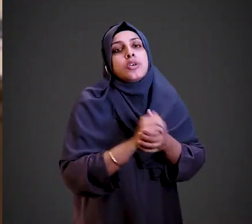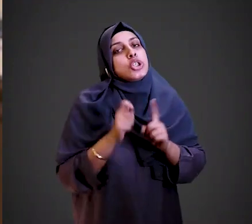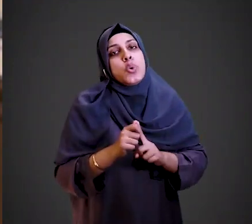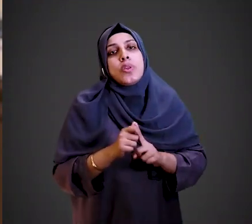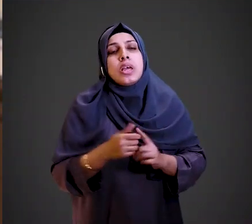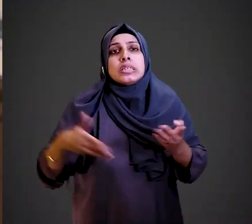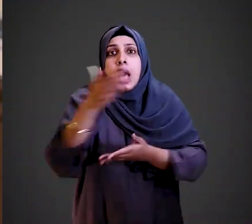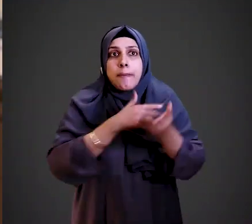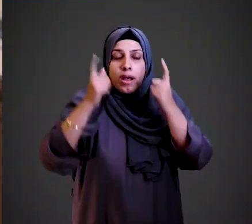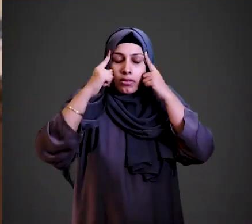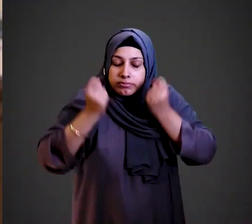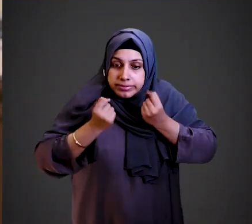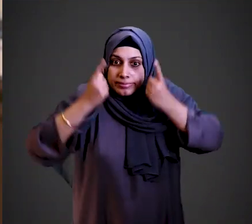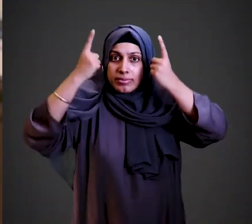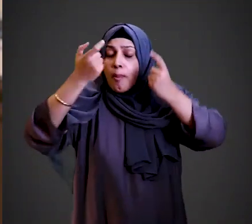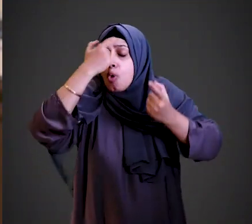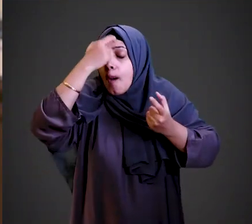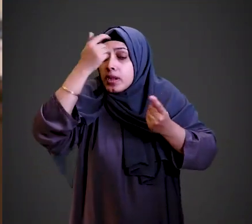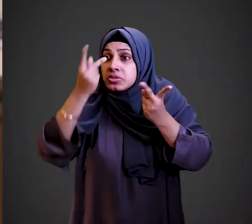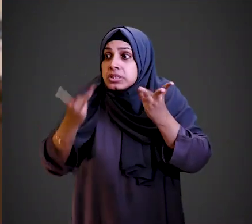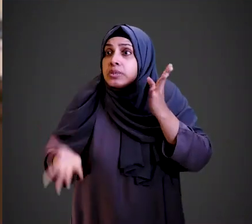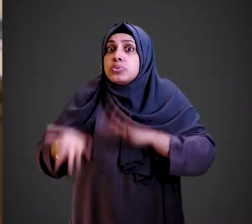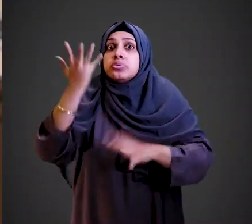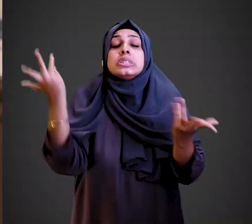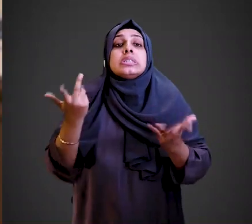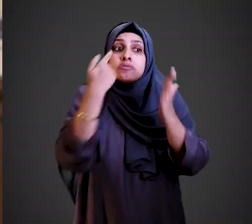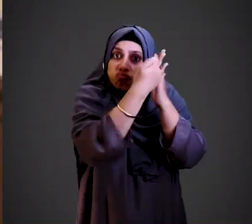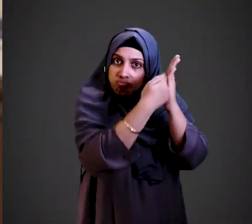ہیں کہ بہتر کیا مسائل ہیں اور اس